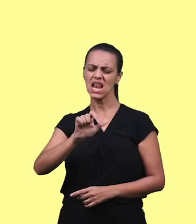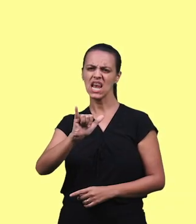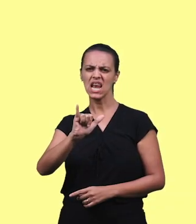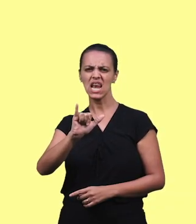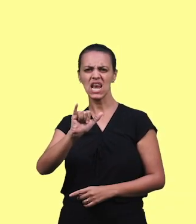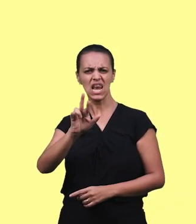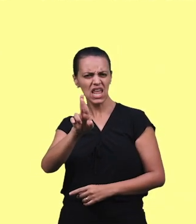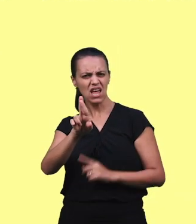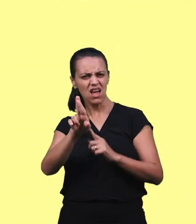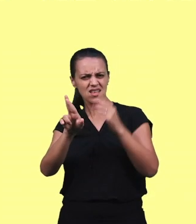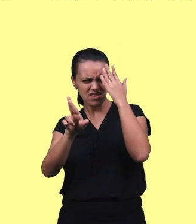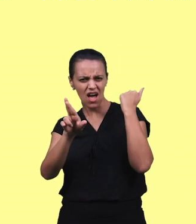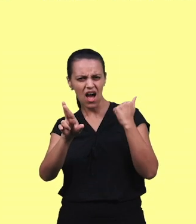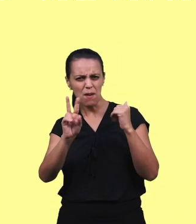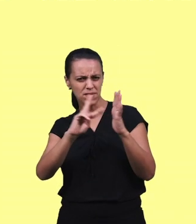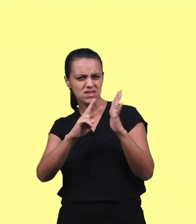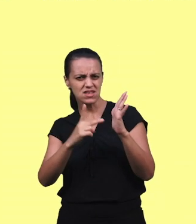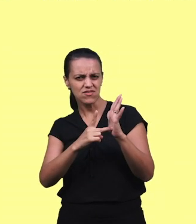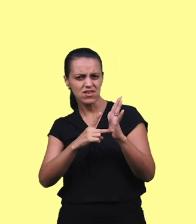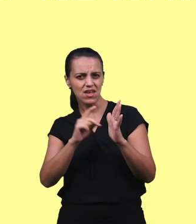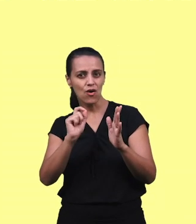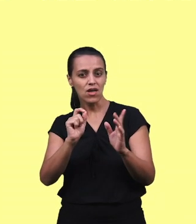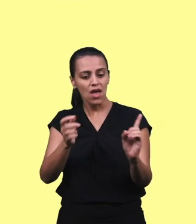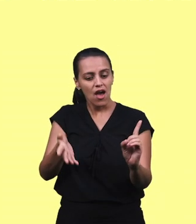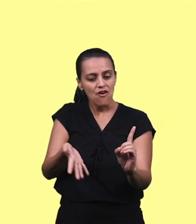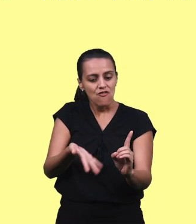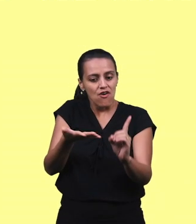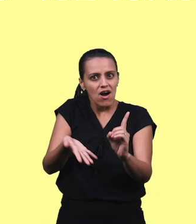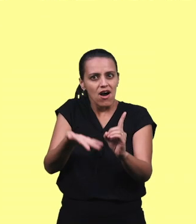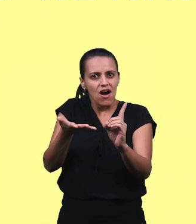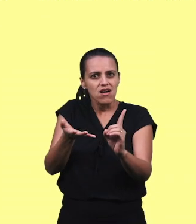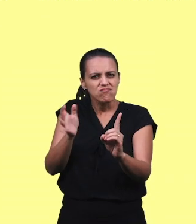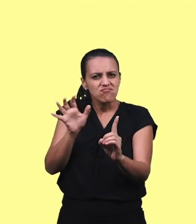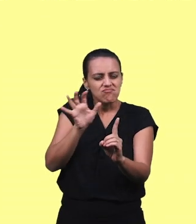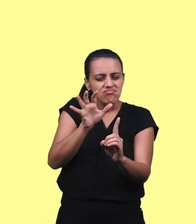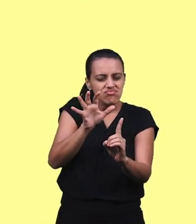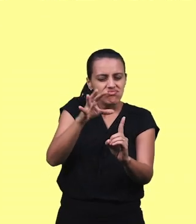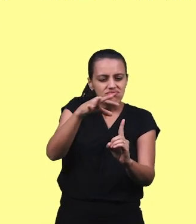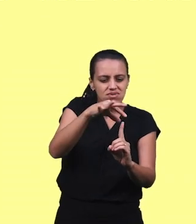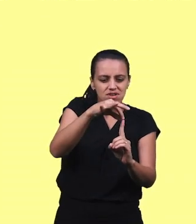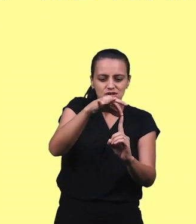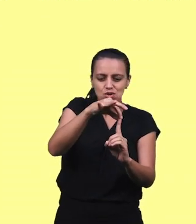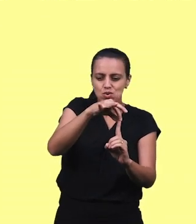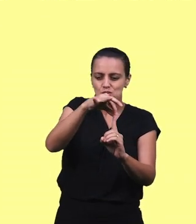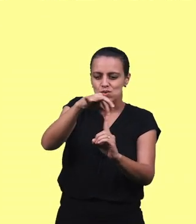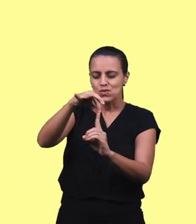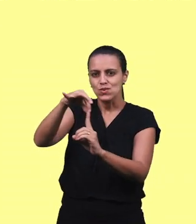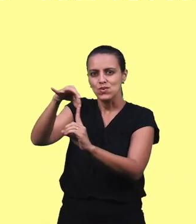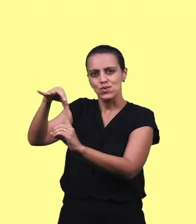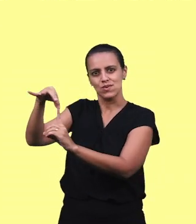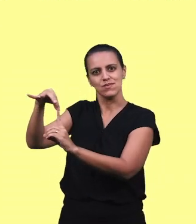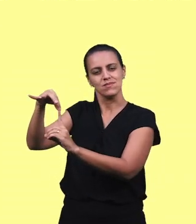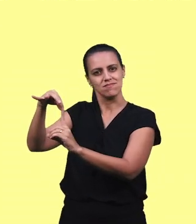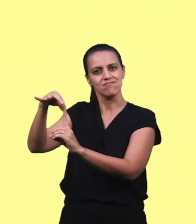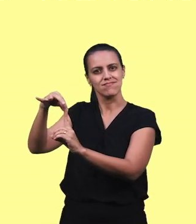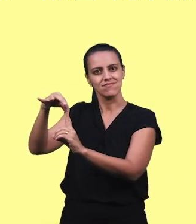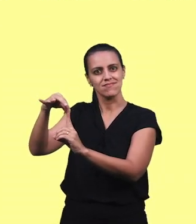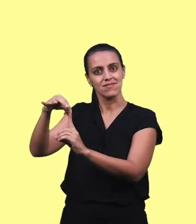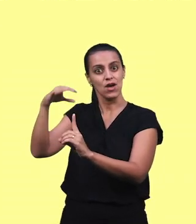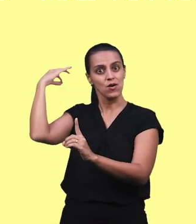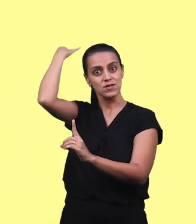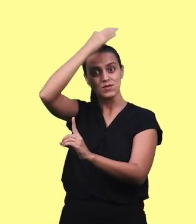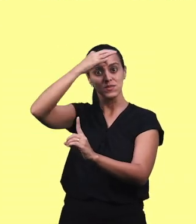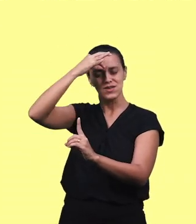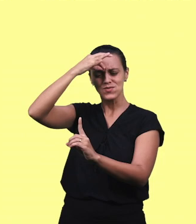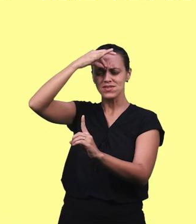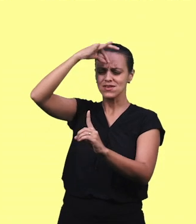motiver Samson. Vous savez qu'est-ce que c'est motiver? Motiver, c'est amener quelqu'un à faire quelque chose, c'est conduire, c'est diriger. Le Saint-Esprit